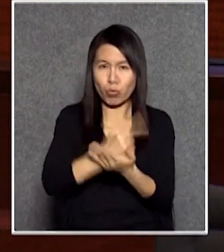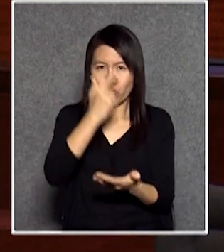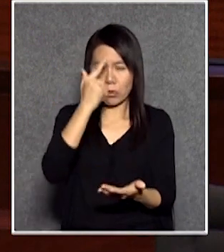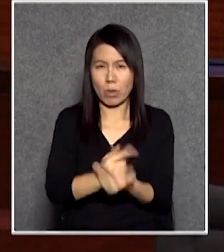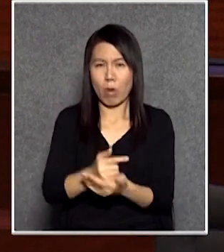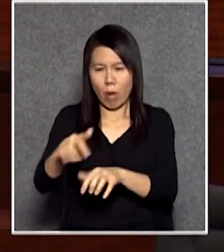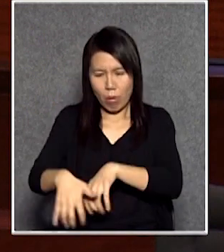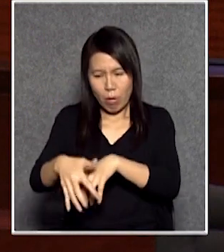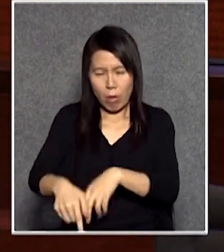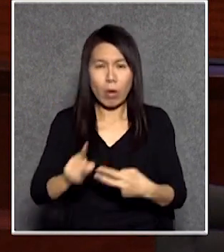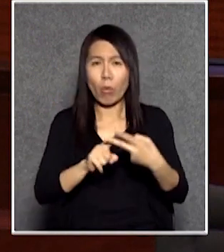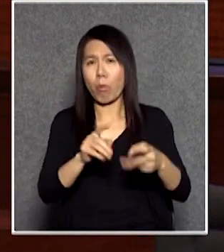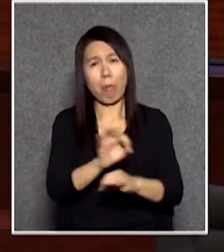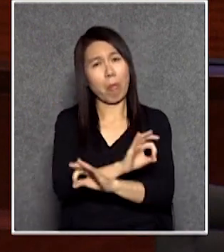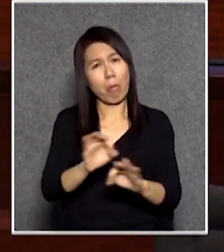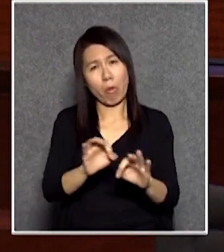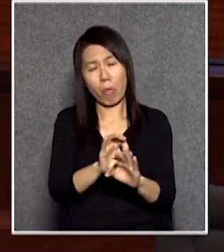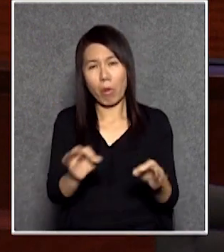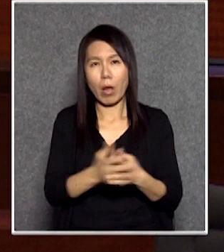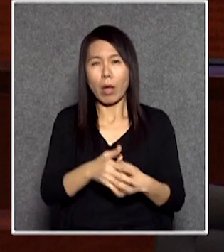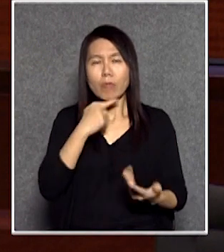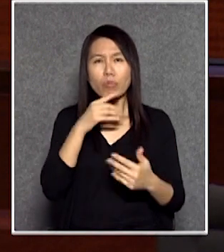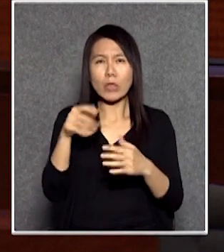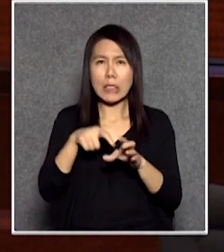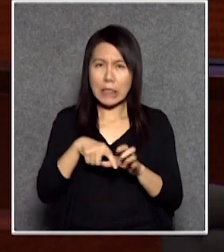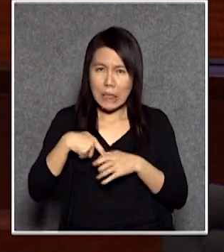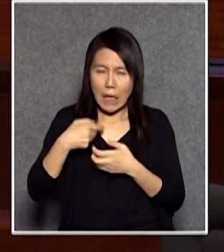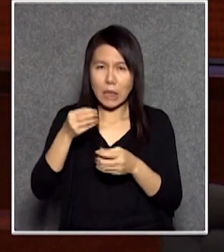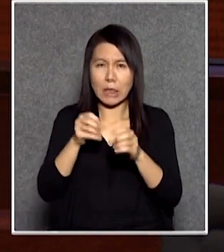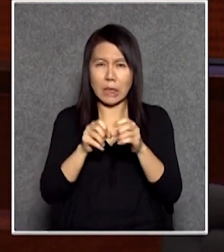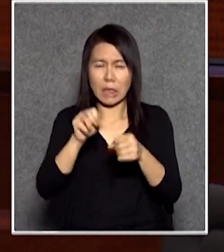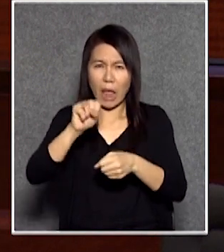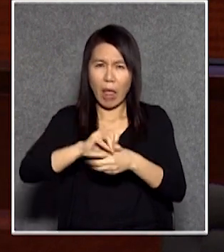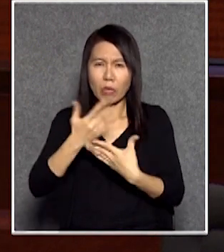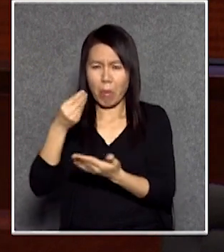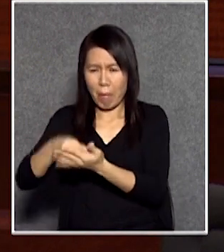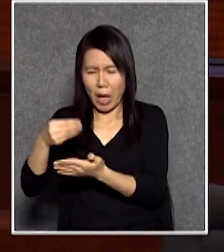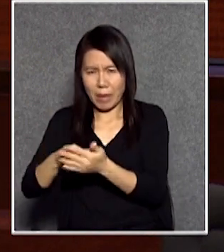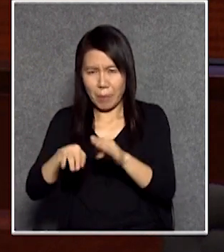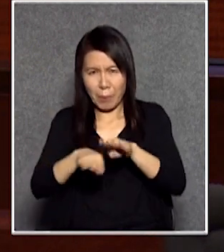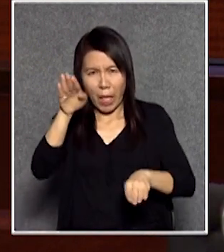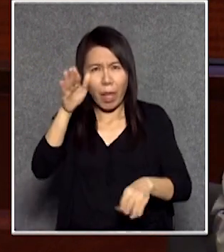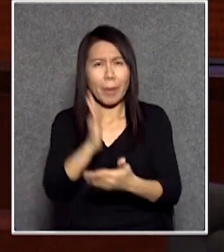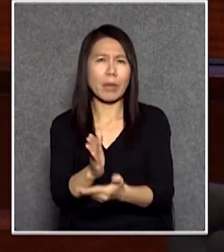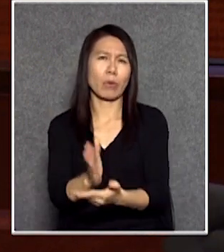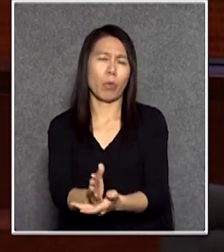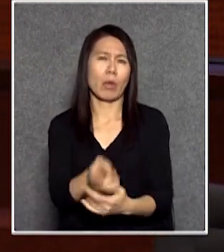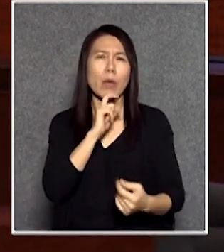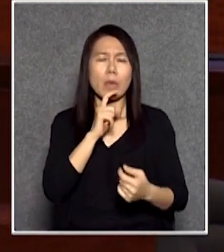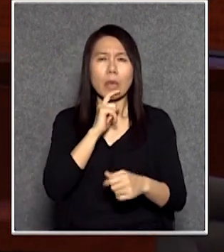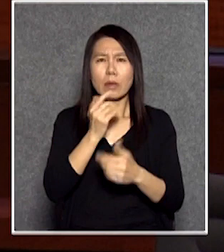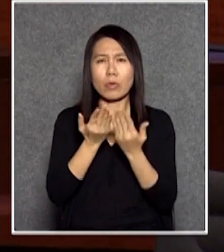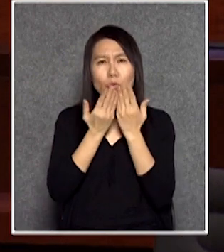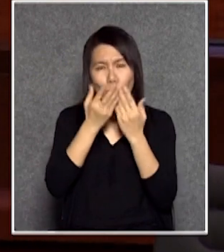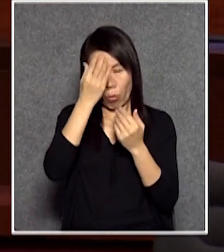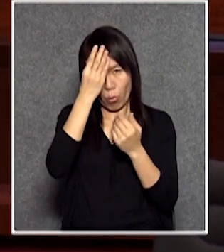等實質的生產活動，入息增長遠遠落後物價，使到成績優異的學子如果